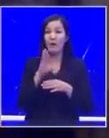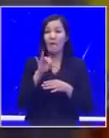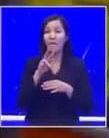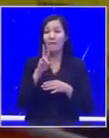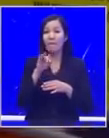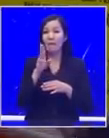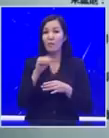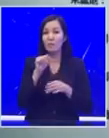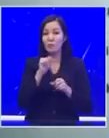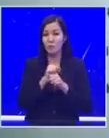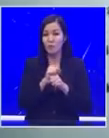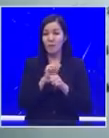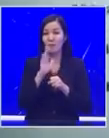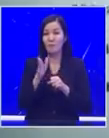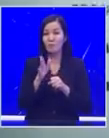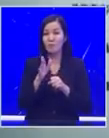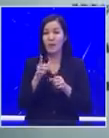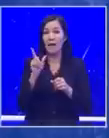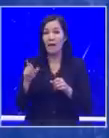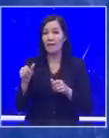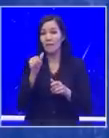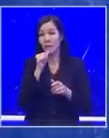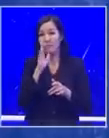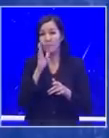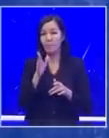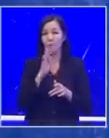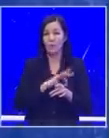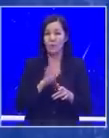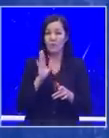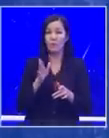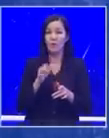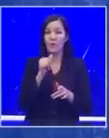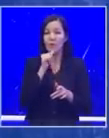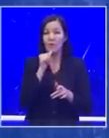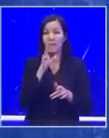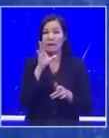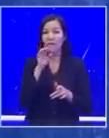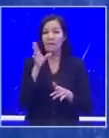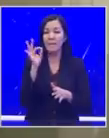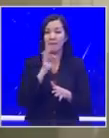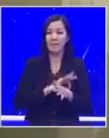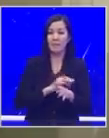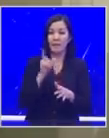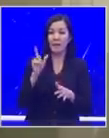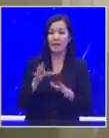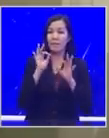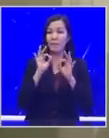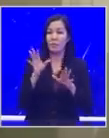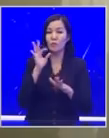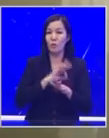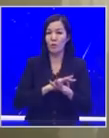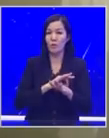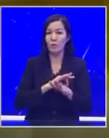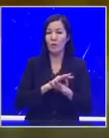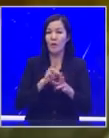вирустың әрекетін тоқтататын болса, оны адамдарға да қолданатын болады. Сынақ вакцинаның тиімділігі мен адамға дұрыс қолдану